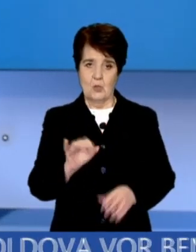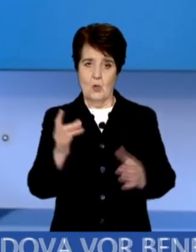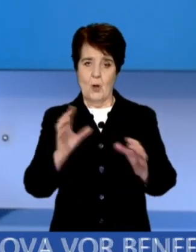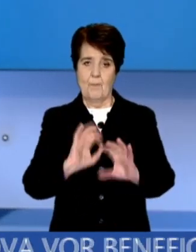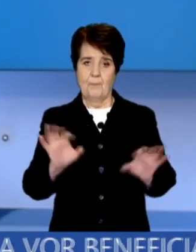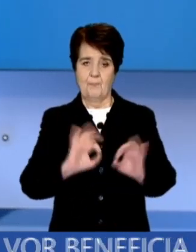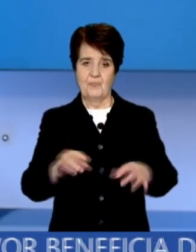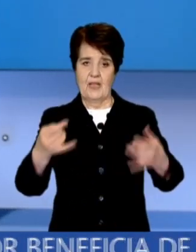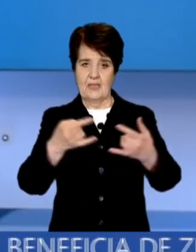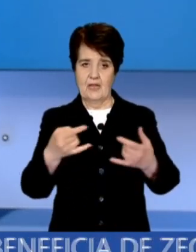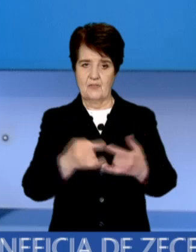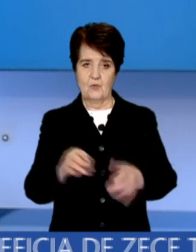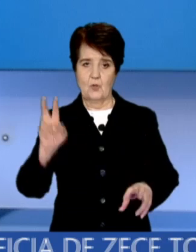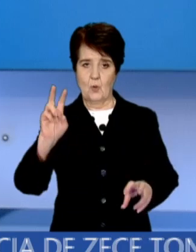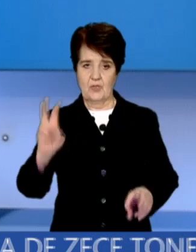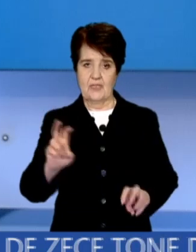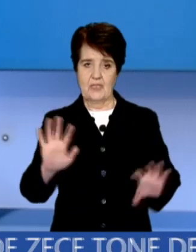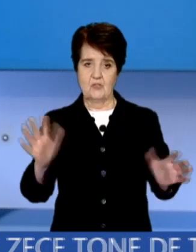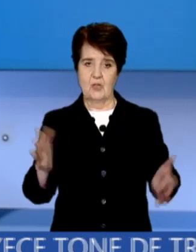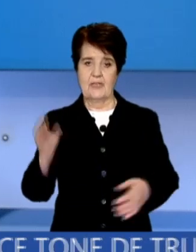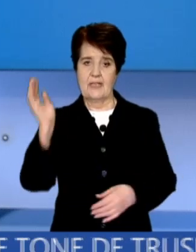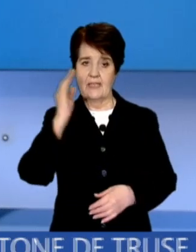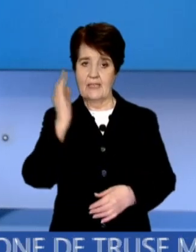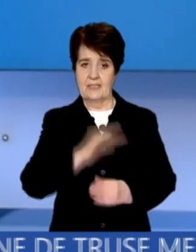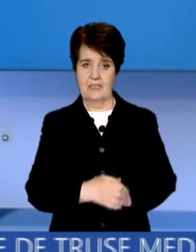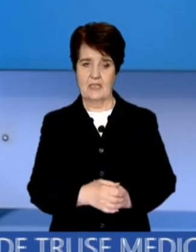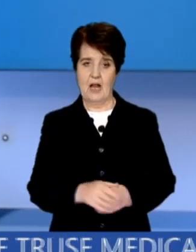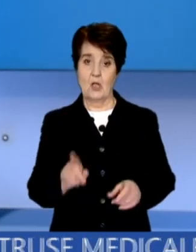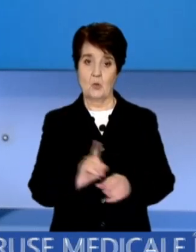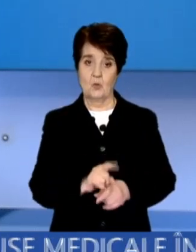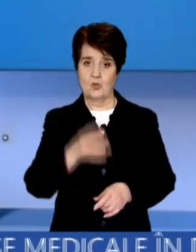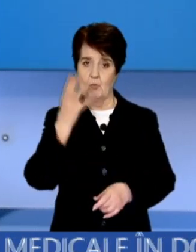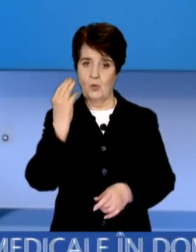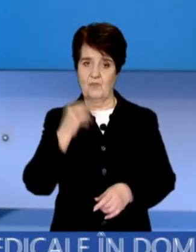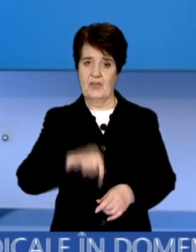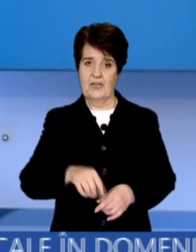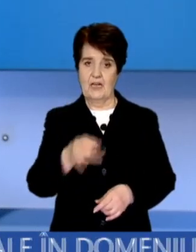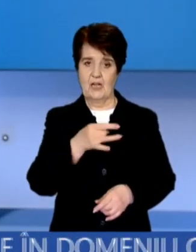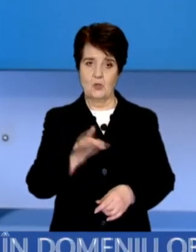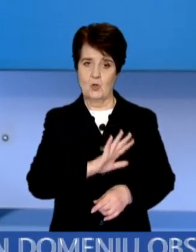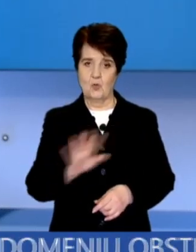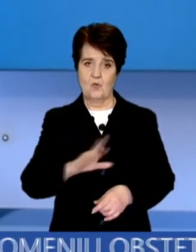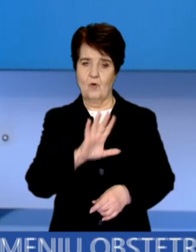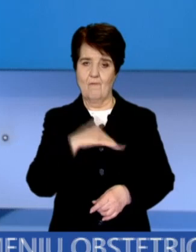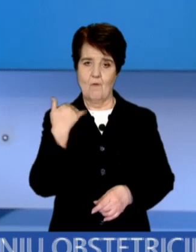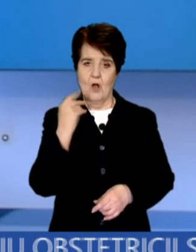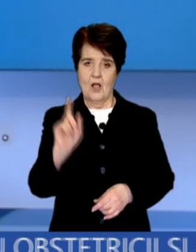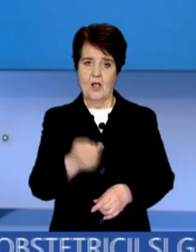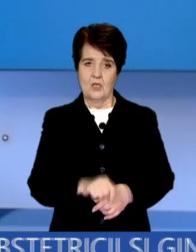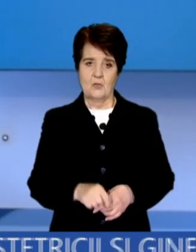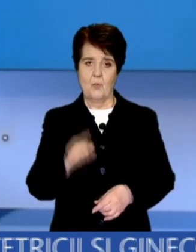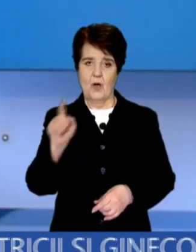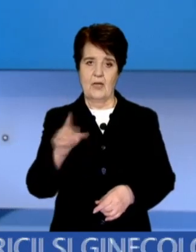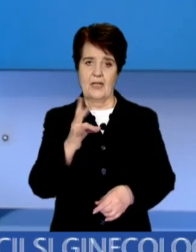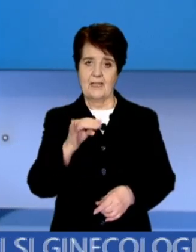privat de televiziune în contextul incidentelor din transnistria Totuși nici moldovenii din regiune nu vor război în stânga Nistrului se